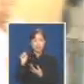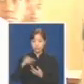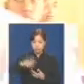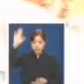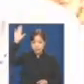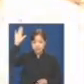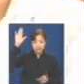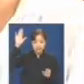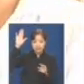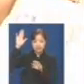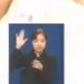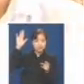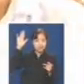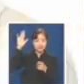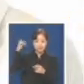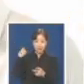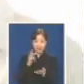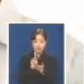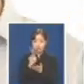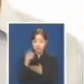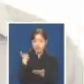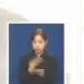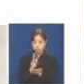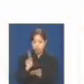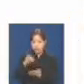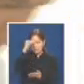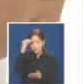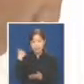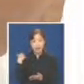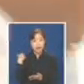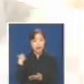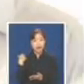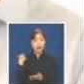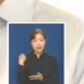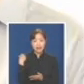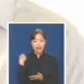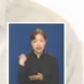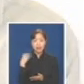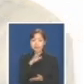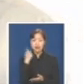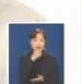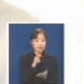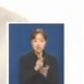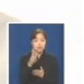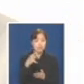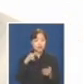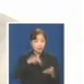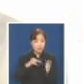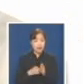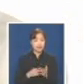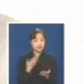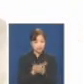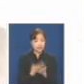มียกเป็นเวฟด้วยนะ คะคนที่ไม่ได้กู้แปลว่าเพราะคุณพ่อคุณแม่มีเงินเป